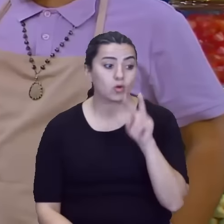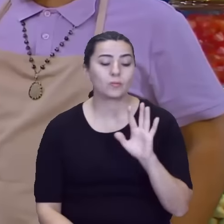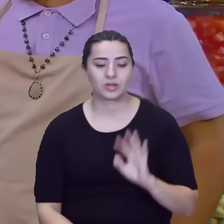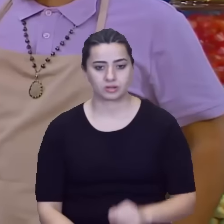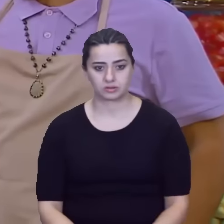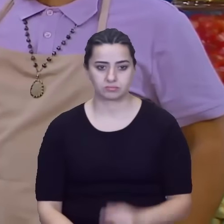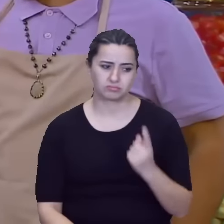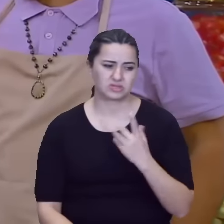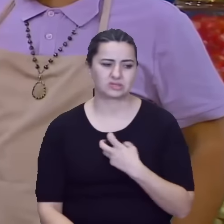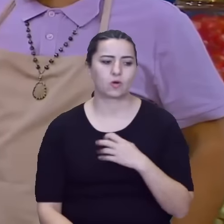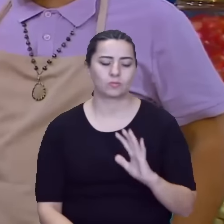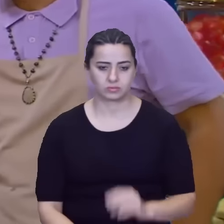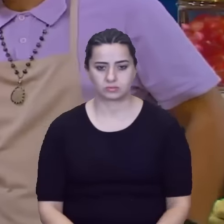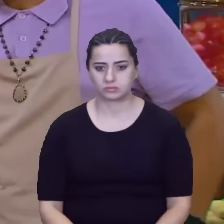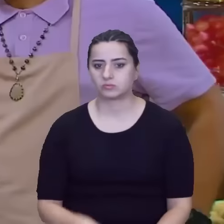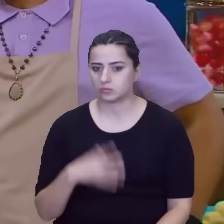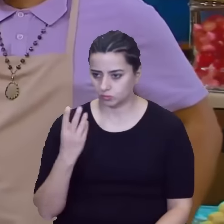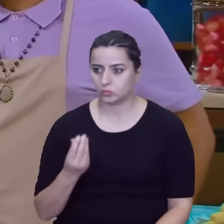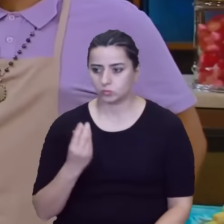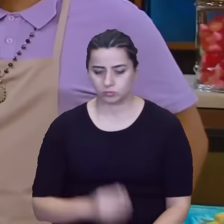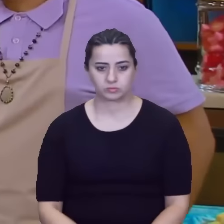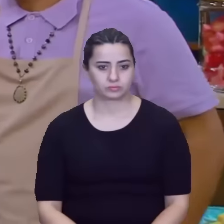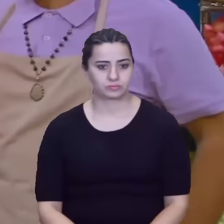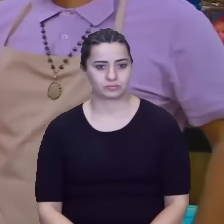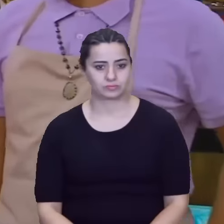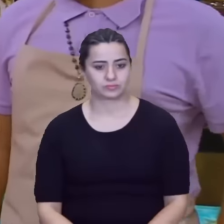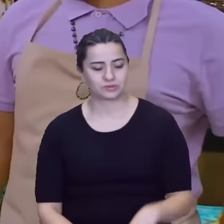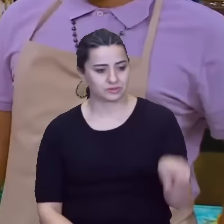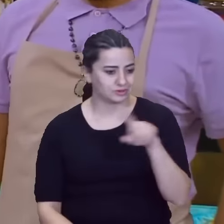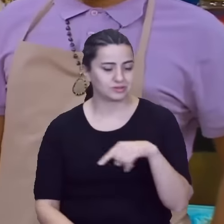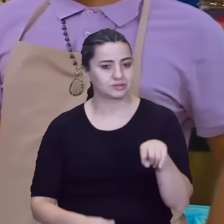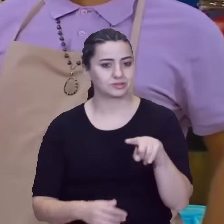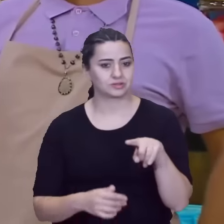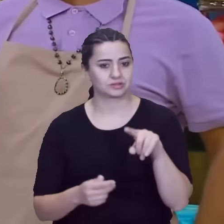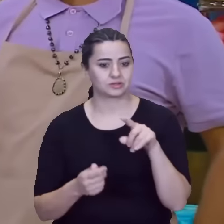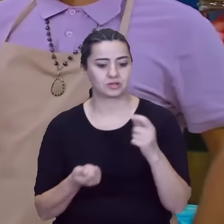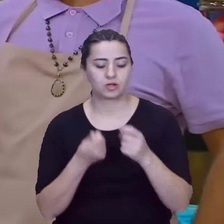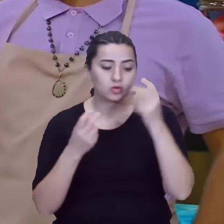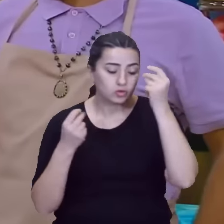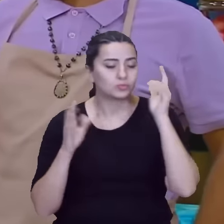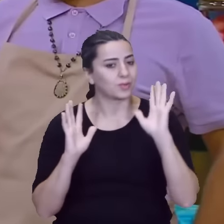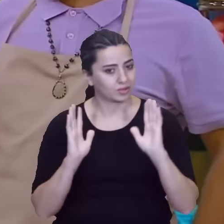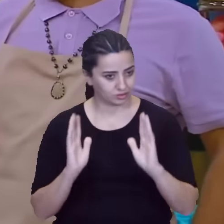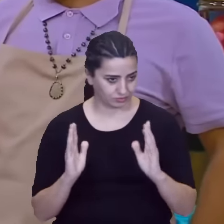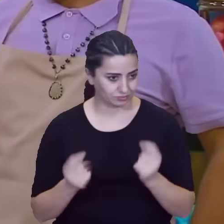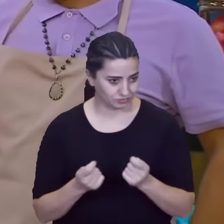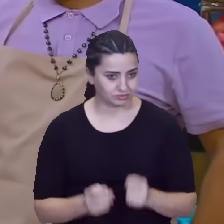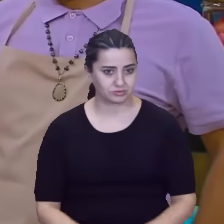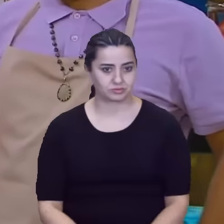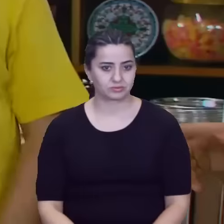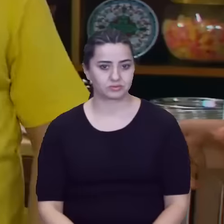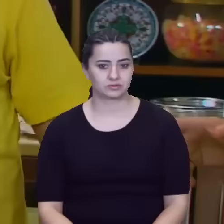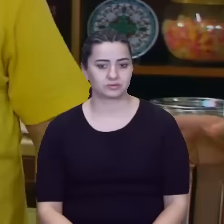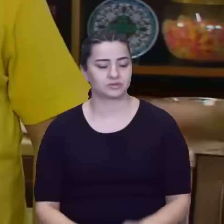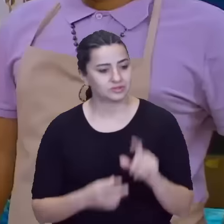görmesin. Bir şey olmaz. Tamam. Tamam. Tamam babacığım. Hadi bakalım, siz de lafa dalıp işinizden gücünüzden olmayın, tamam? Çıt